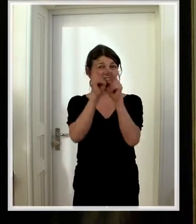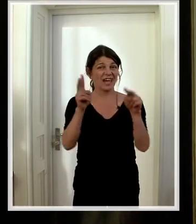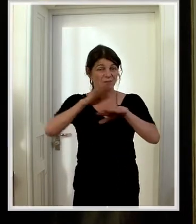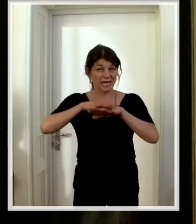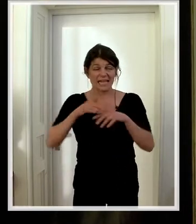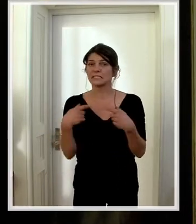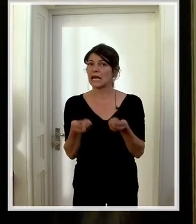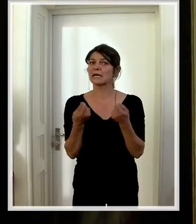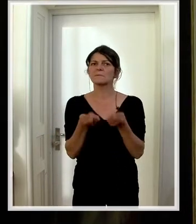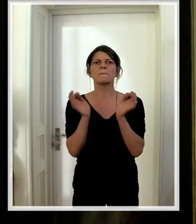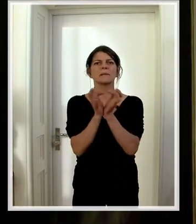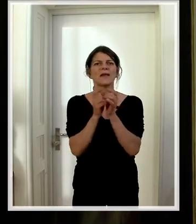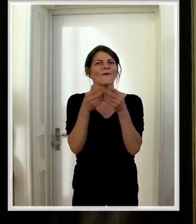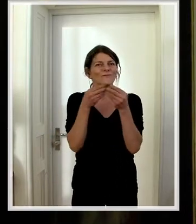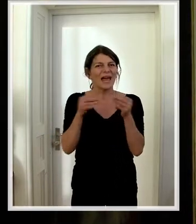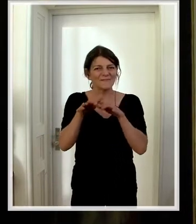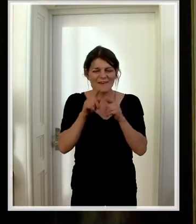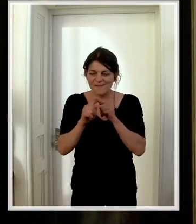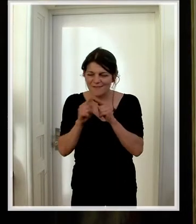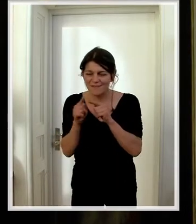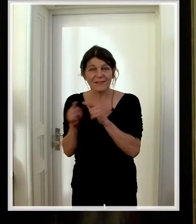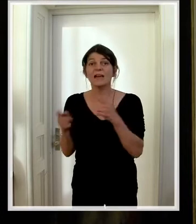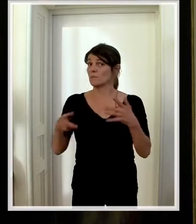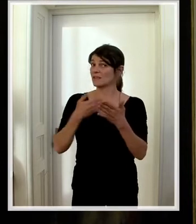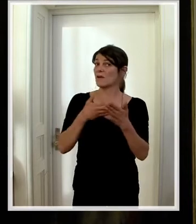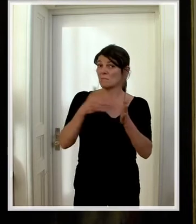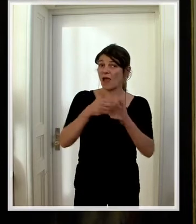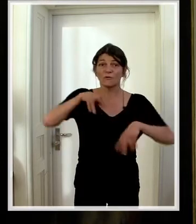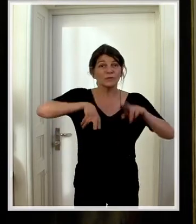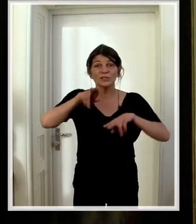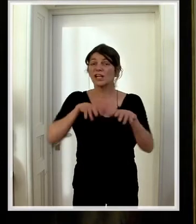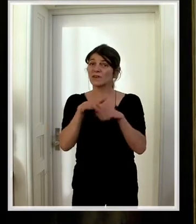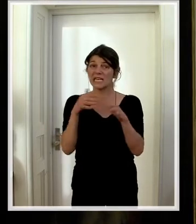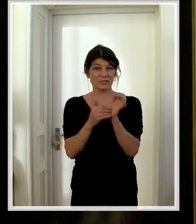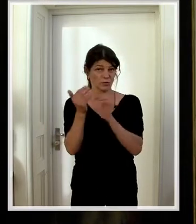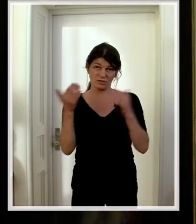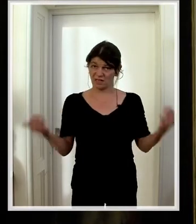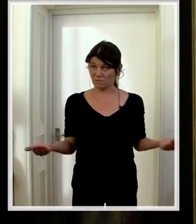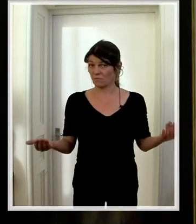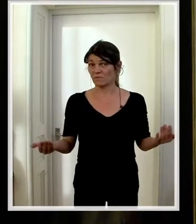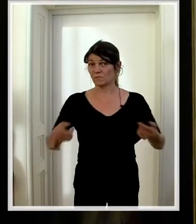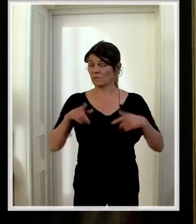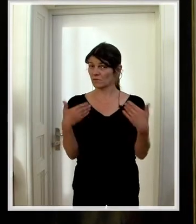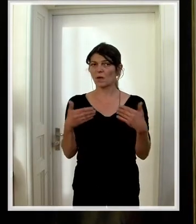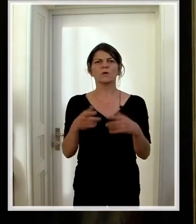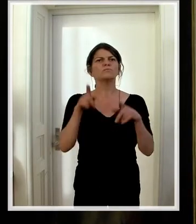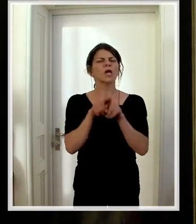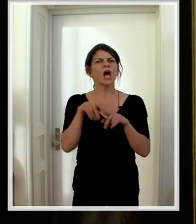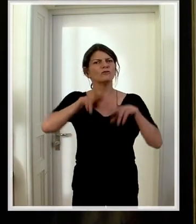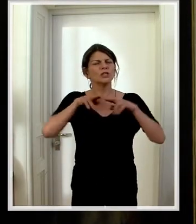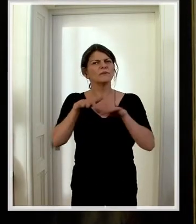Mittel- und Feinverteiler, und darum braucht es eben die verschiedenen Verkehrssysteme, und die